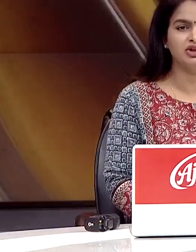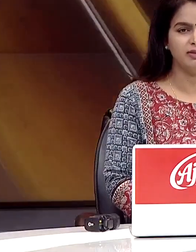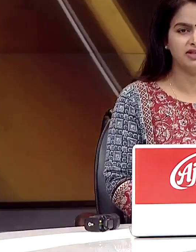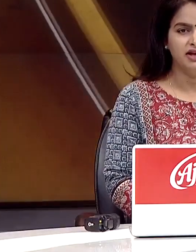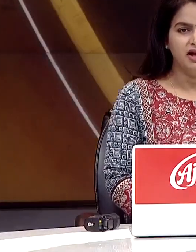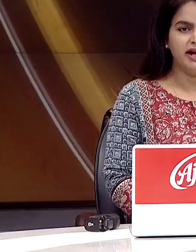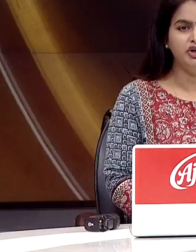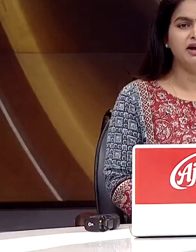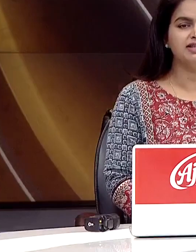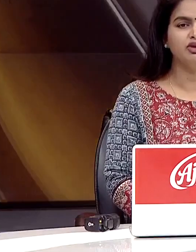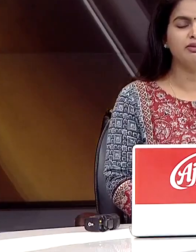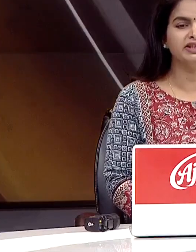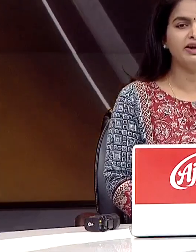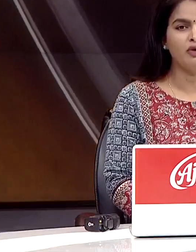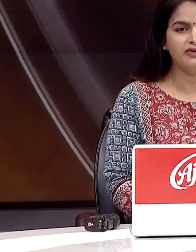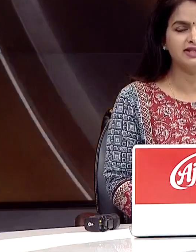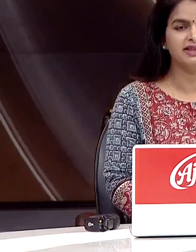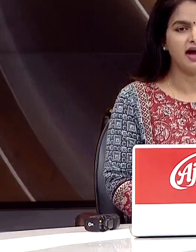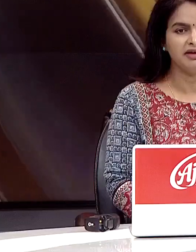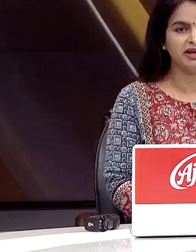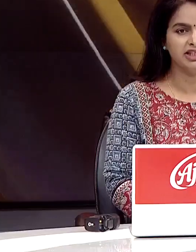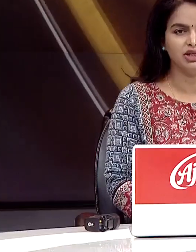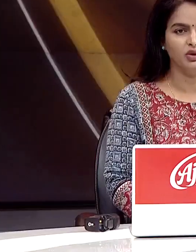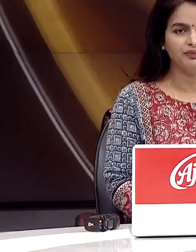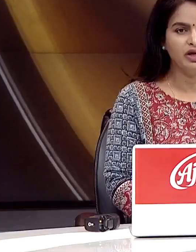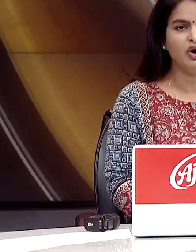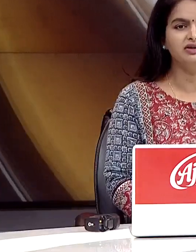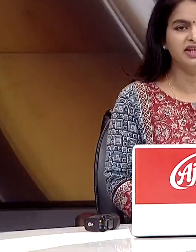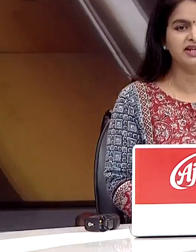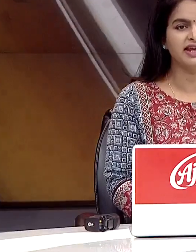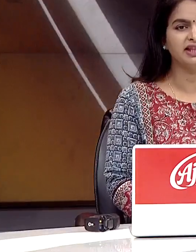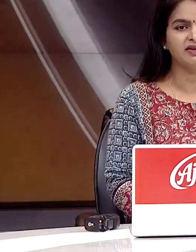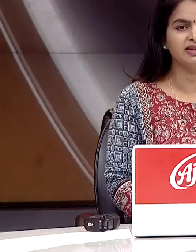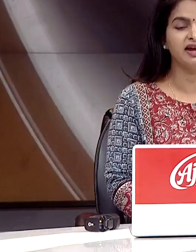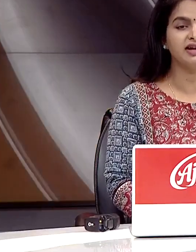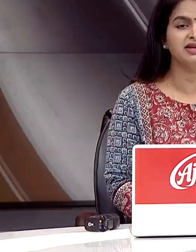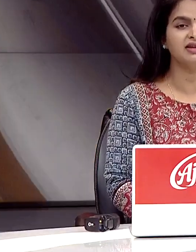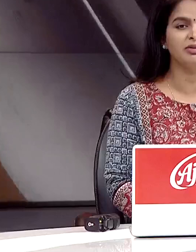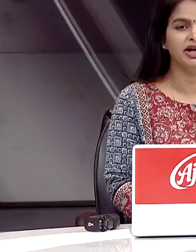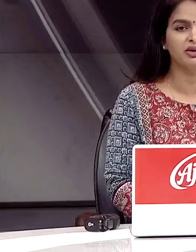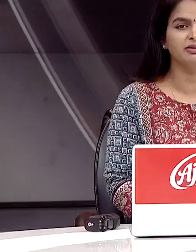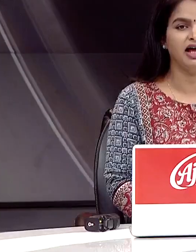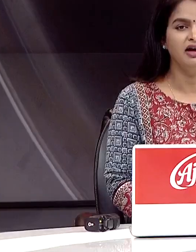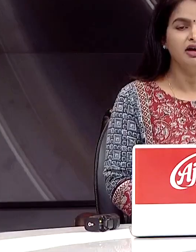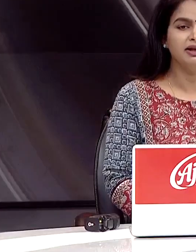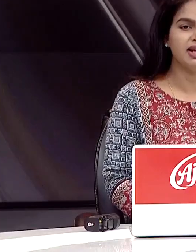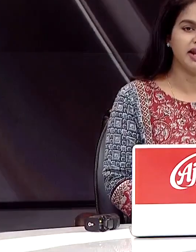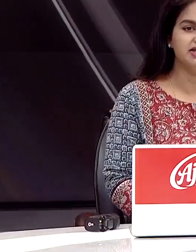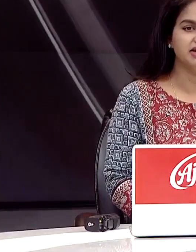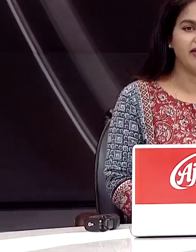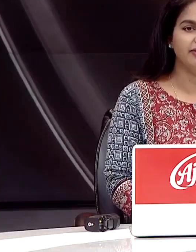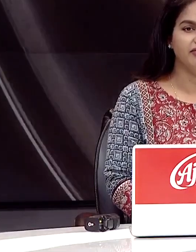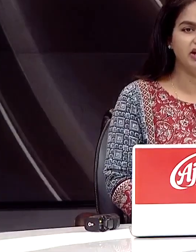വി ടി തോമസ് രണ്ടു മാസം മുൻപ് മന്ത്രിയുടെ ഓഫീസിലെത്തി കാര്യം അറിയിച്ചിരുന്നു. ലോൺ തിരിച്ചടയ്ക്കാത്തവർക്കെതിരെ കർശന നടപടി എടുക്കണമെന്ന്